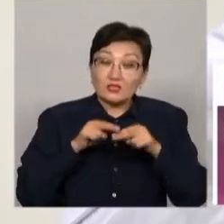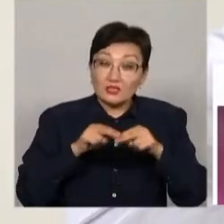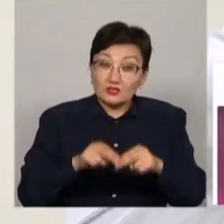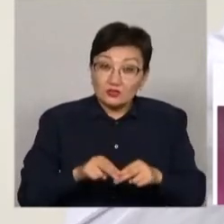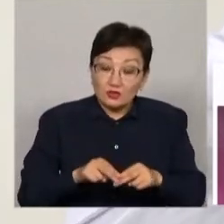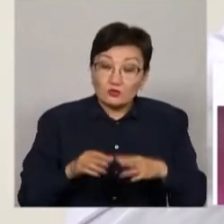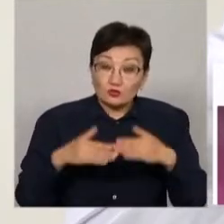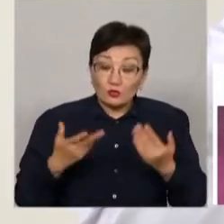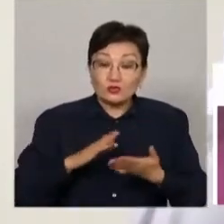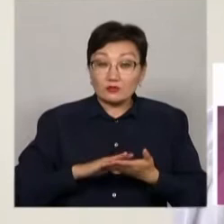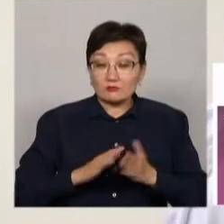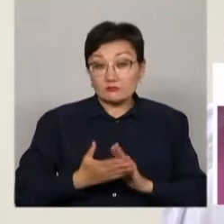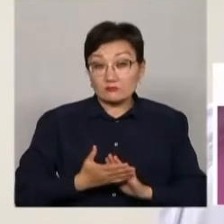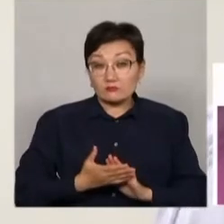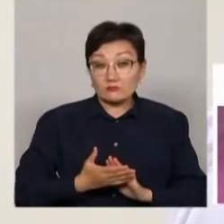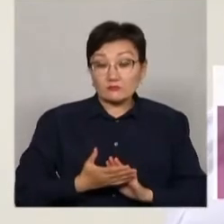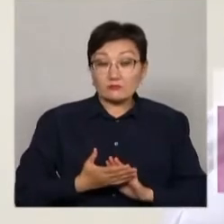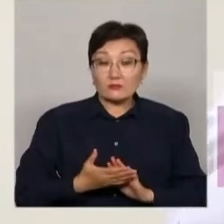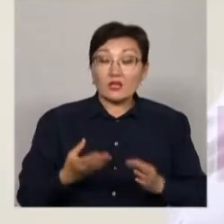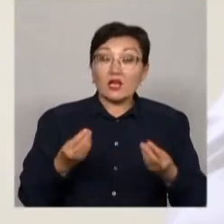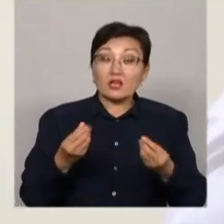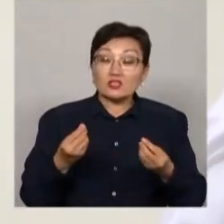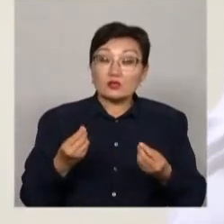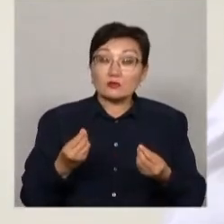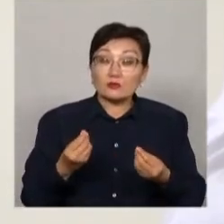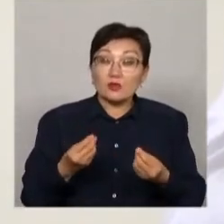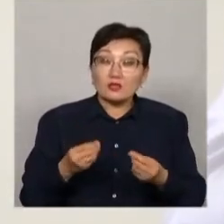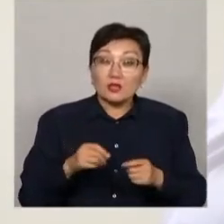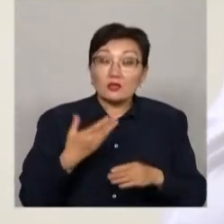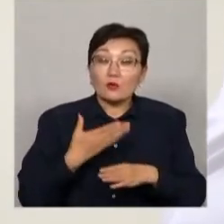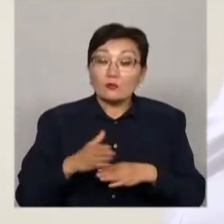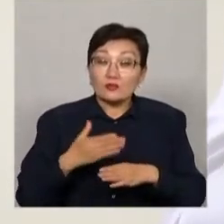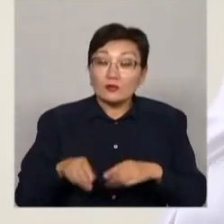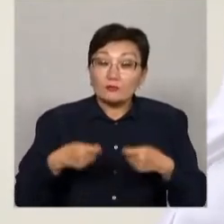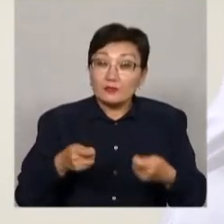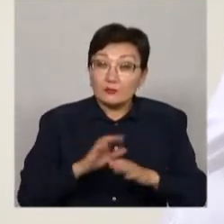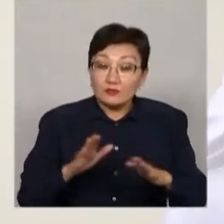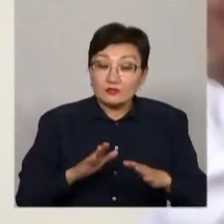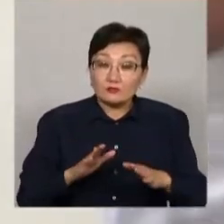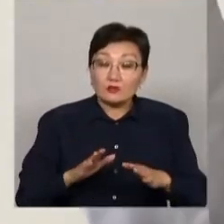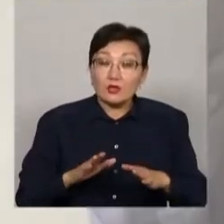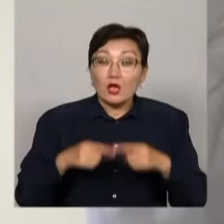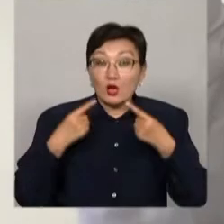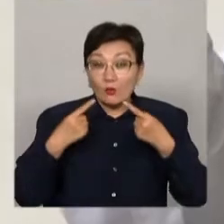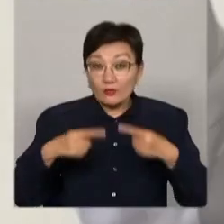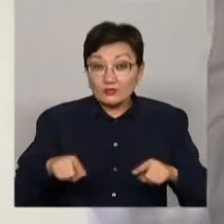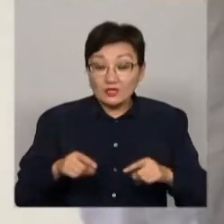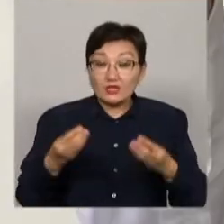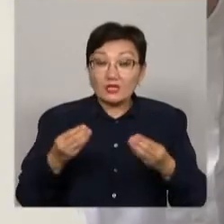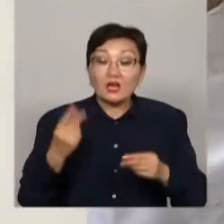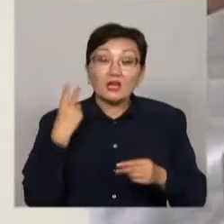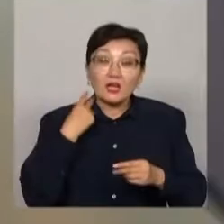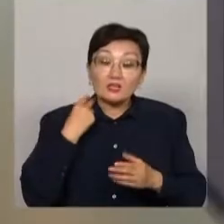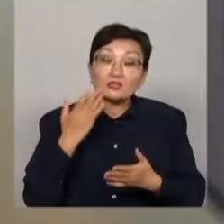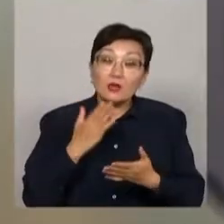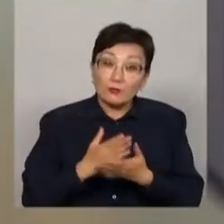пенсиясы түспесе, оған жаңағы ақша қаражаттандырылмау керек. Олар онысын қоя тұра, басқа қарыздар бола тұра,